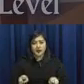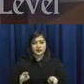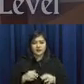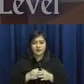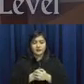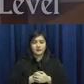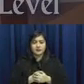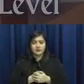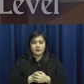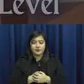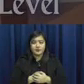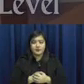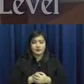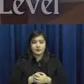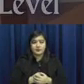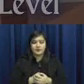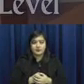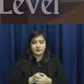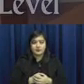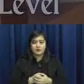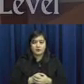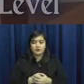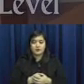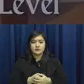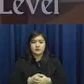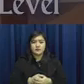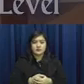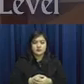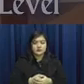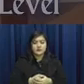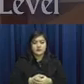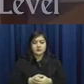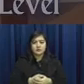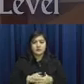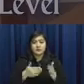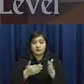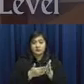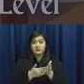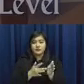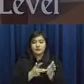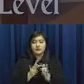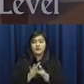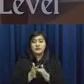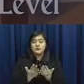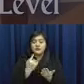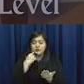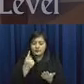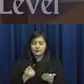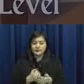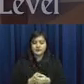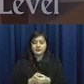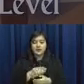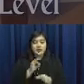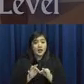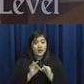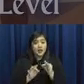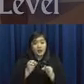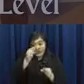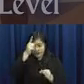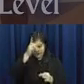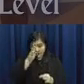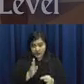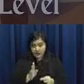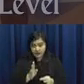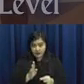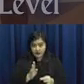natin kaisipan. Ano hindi kaisipan ng Diyos? Yeah. You see, kaya nga sabi ng Biblia, except the Lord build the house, maliban